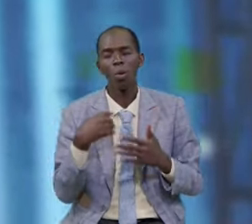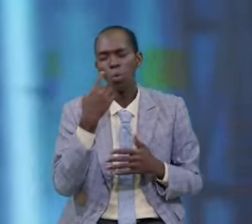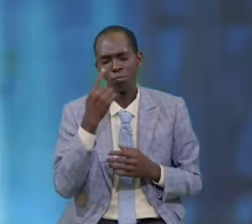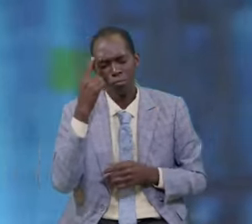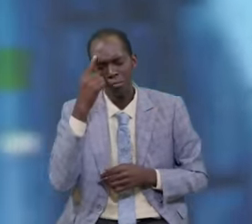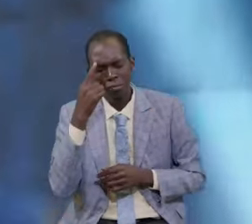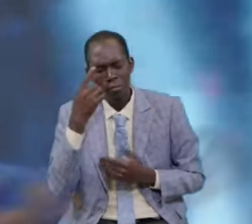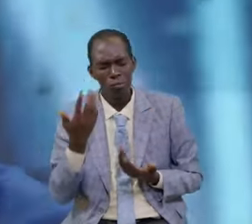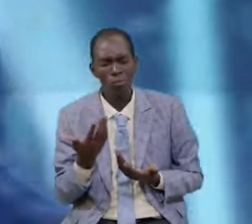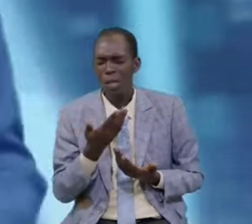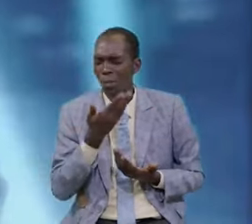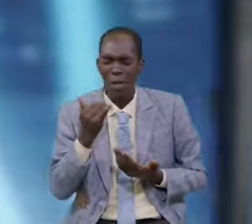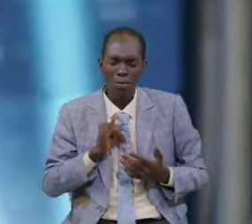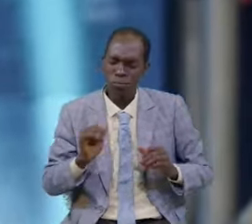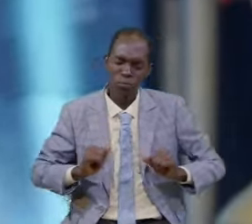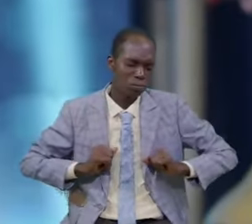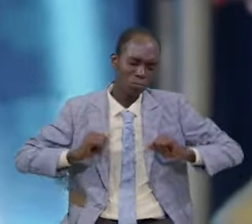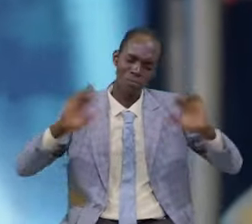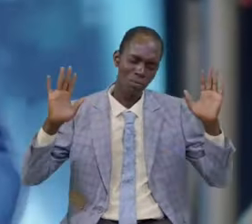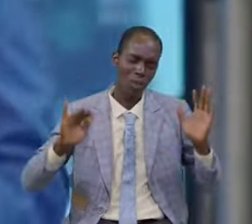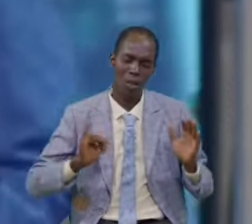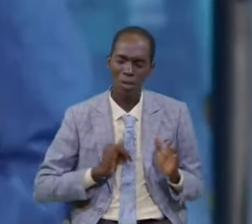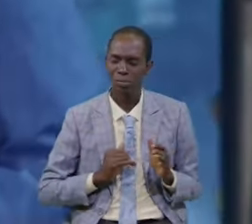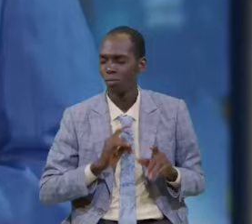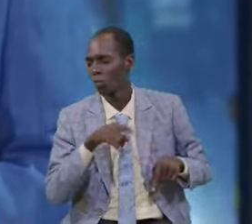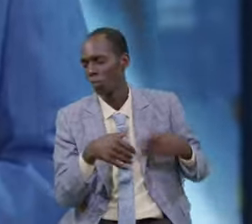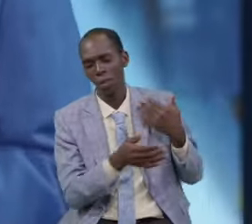abandonner, que tu reviennes.